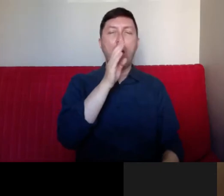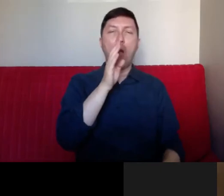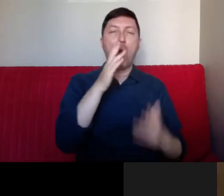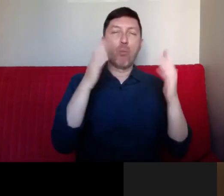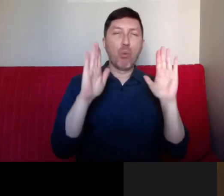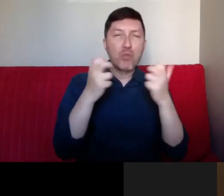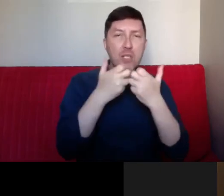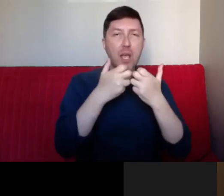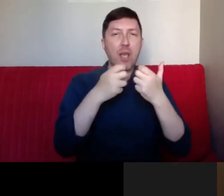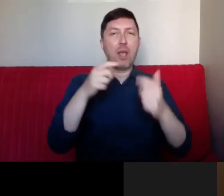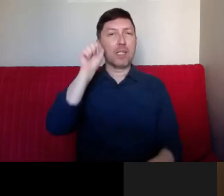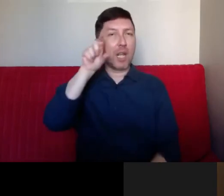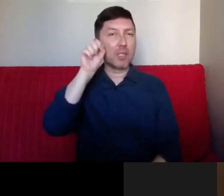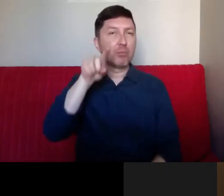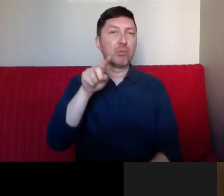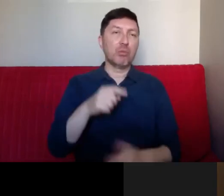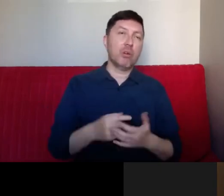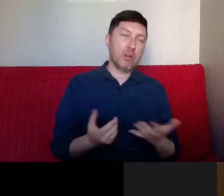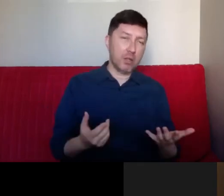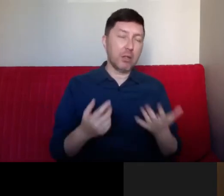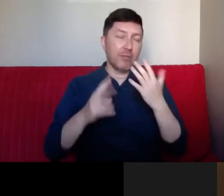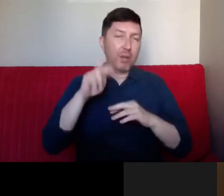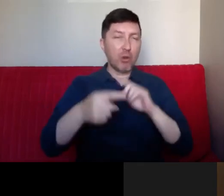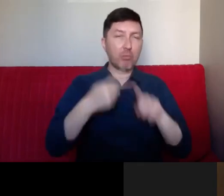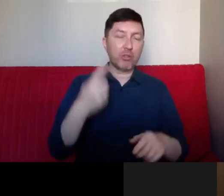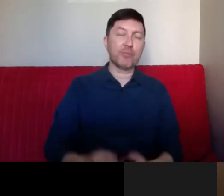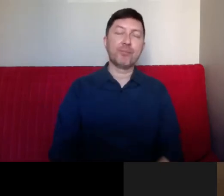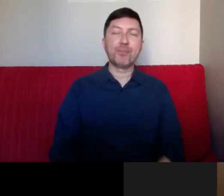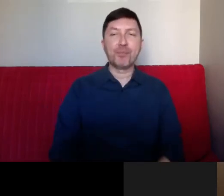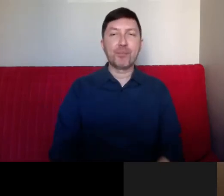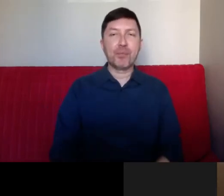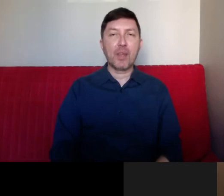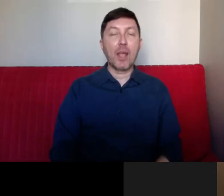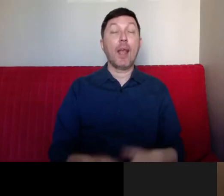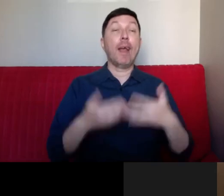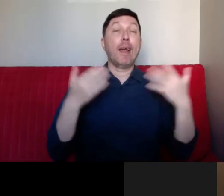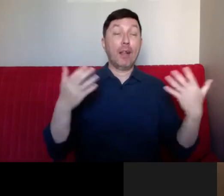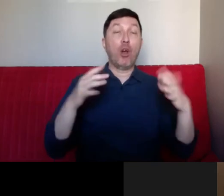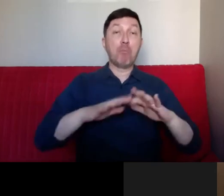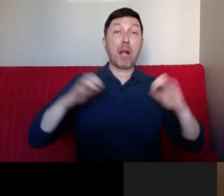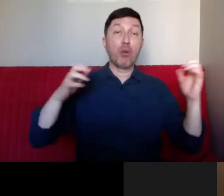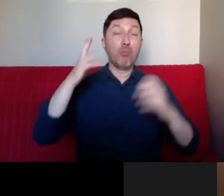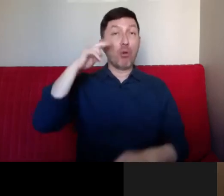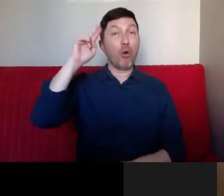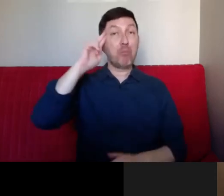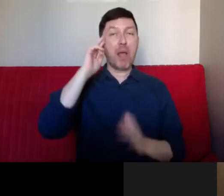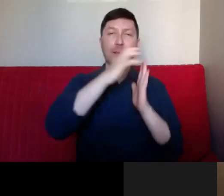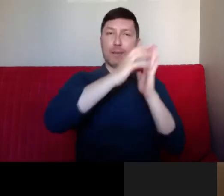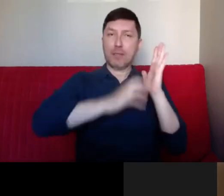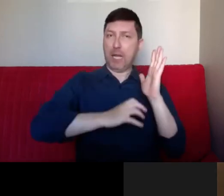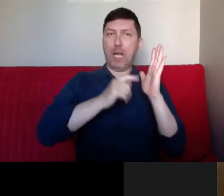très important. Alors, il y a eu cette déclaration, cette résolution du Parlement européen, une